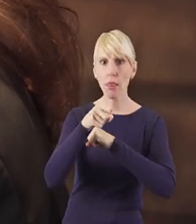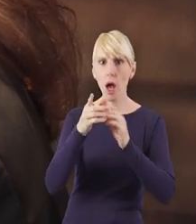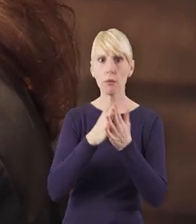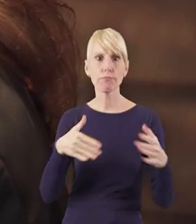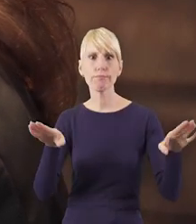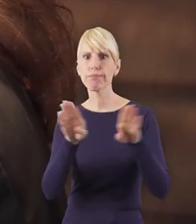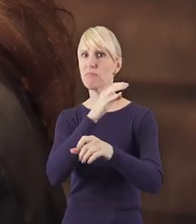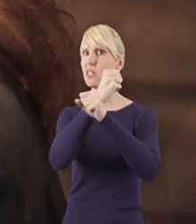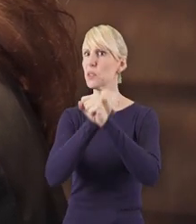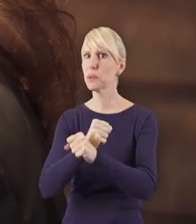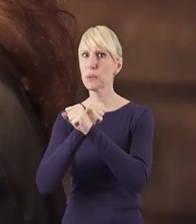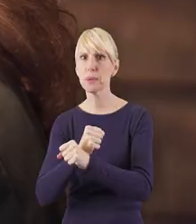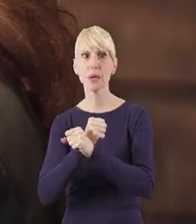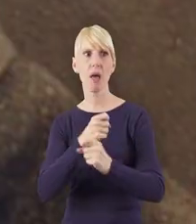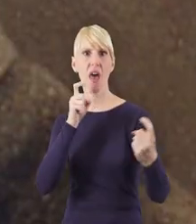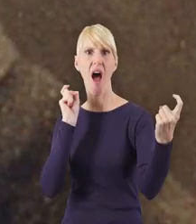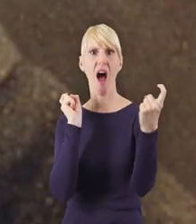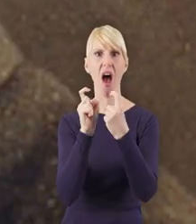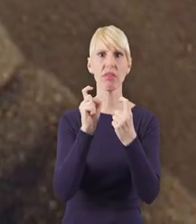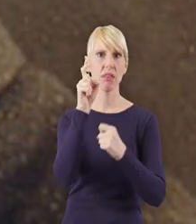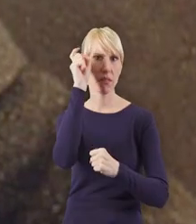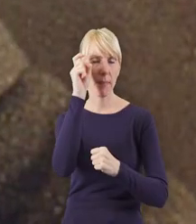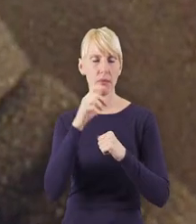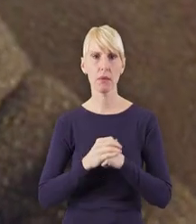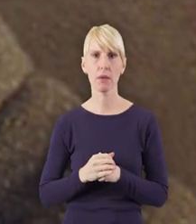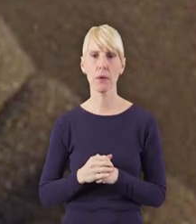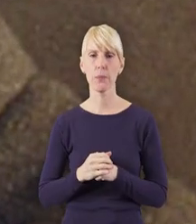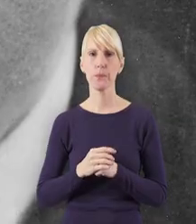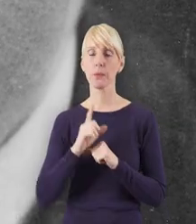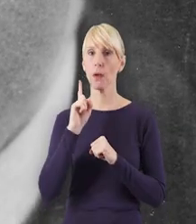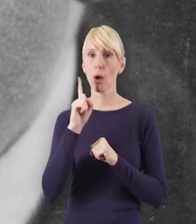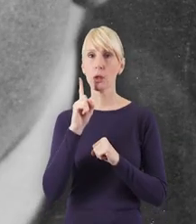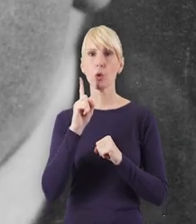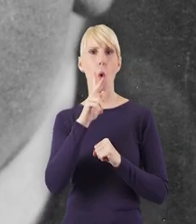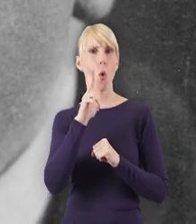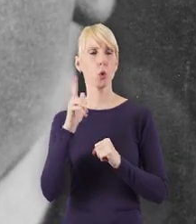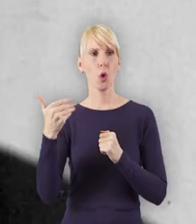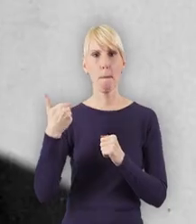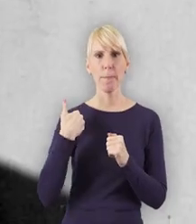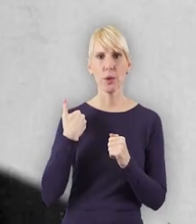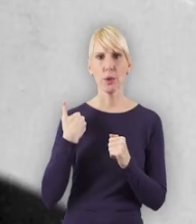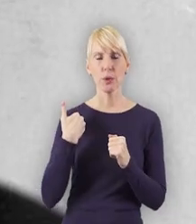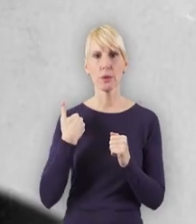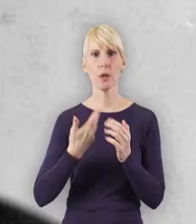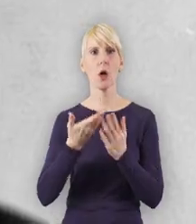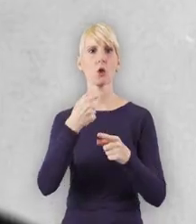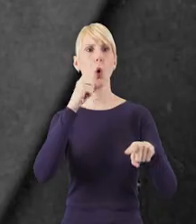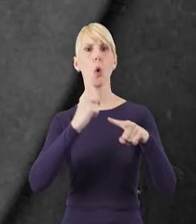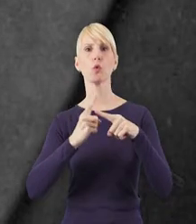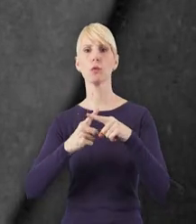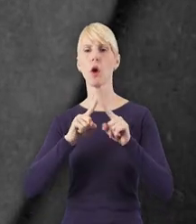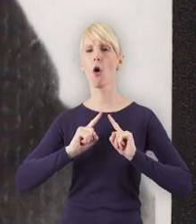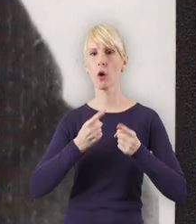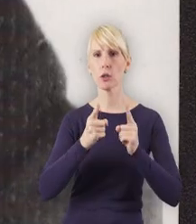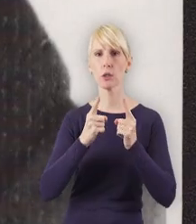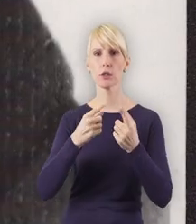osób podejrzewanych o działalność antyniemiecką. Na celowniku nazistowskich funkcjonariuszy znaleźli się członkowie